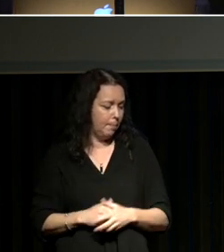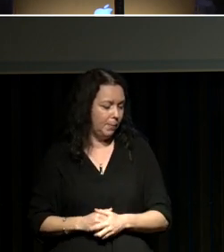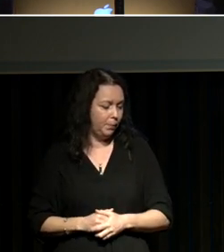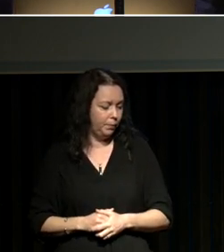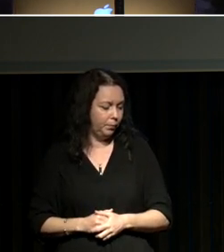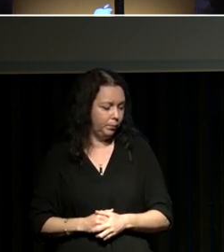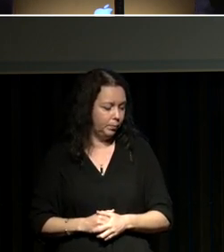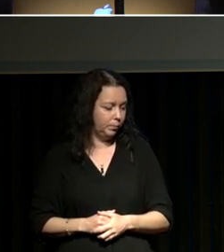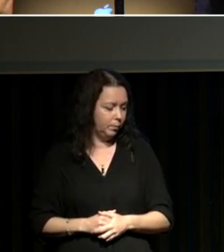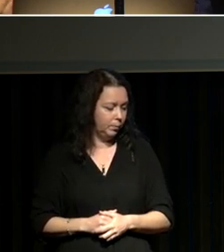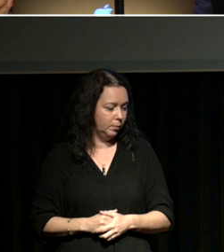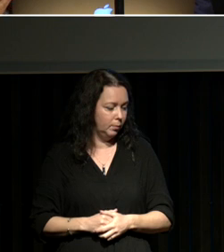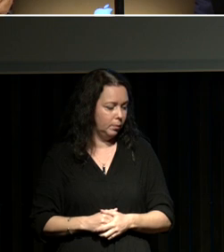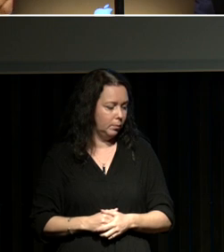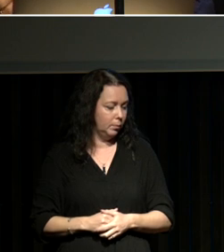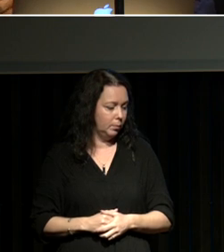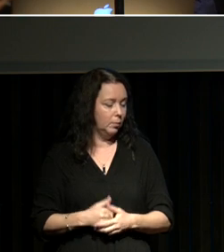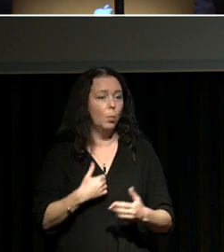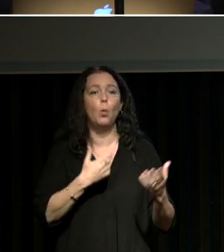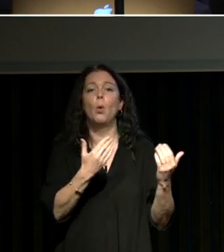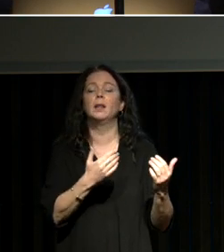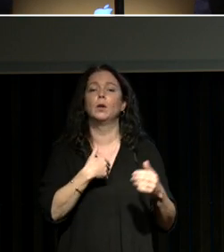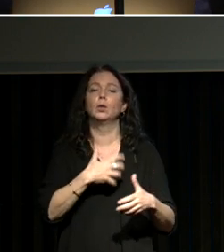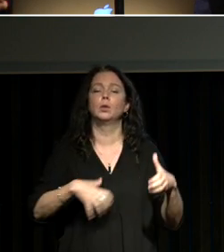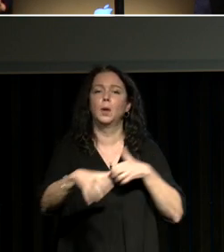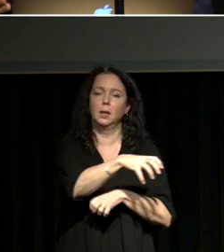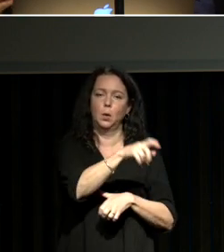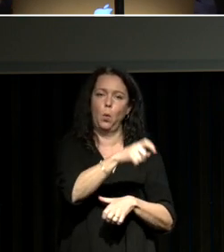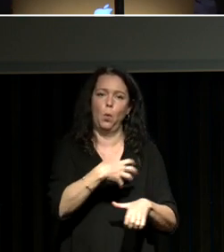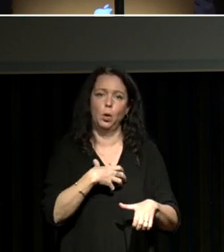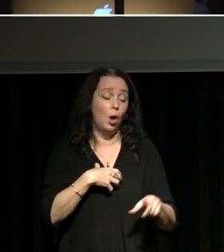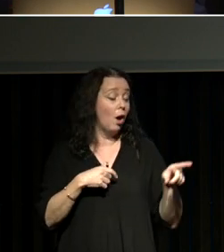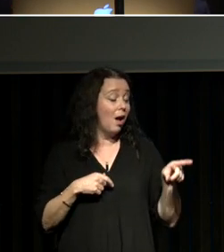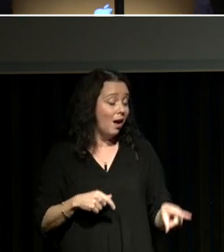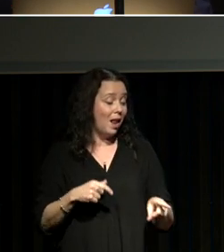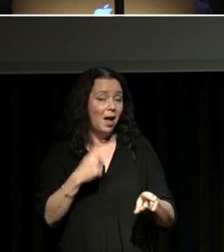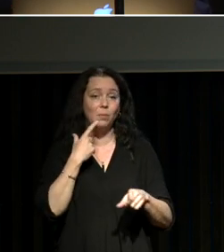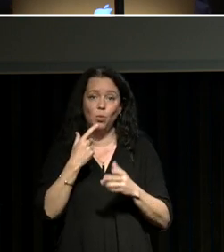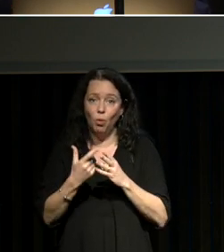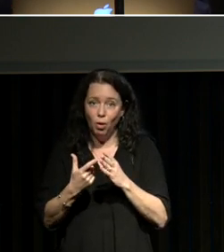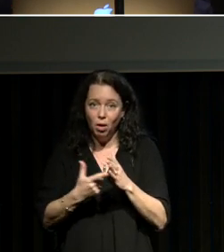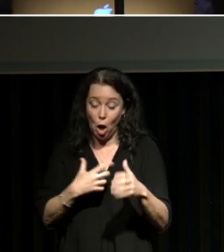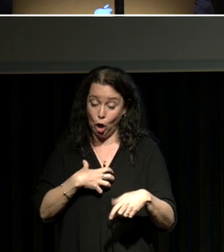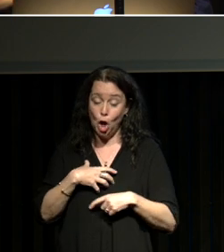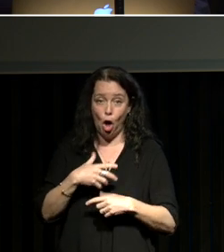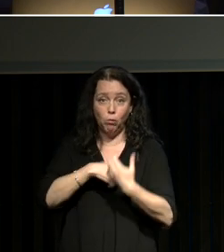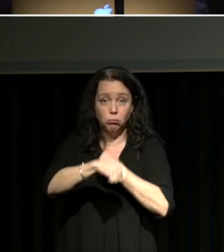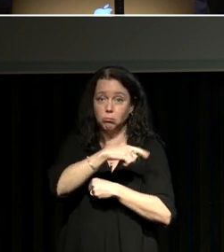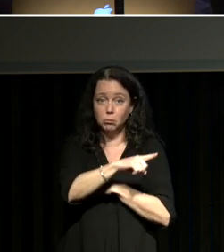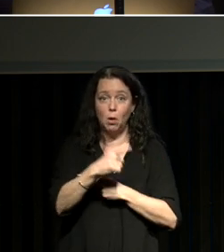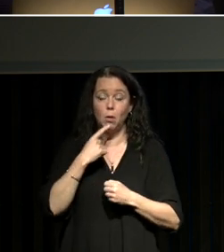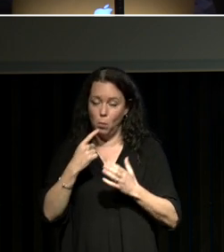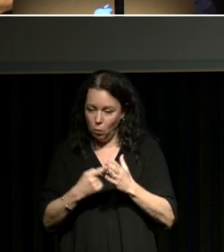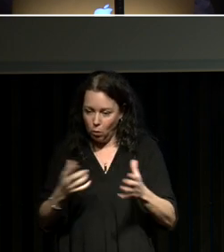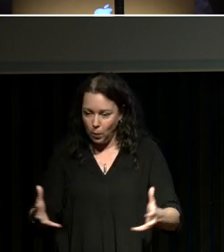pour réhabiliter les cœurs des patients en attente de transplantation. Sauf que là, on les utilise non pas pour réhabiliter le cœur, mais pour réhabiliter,